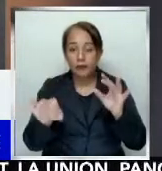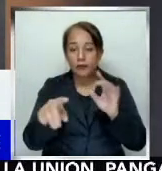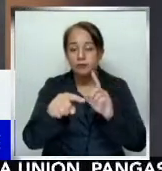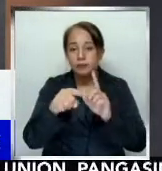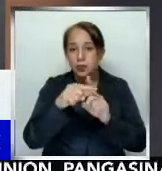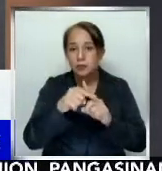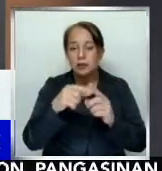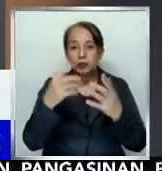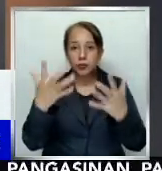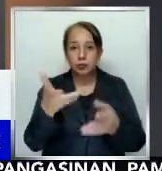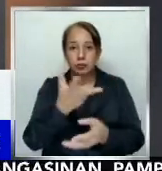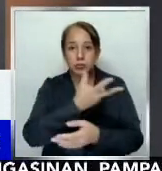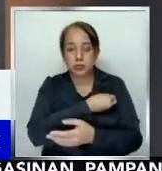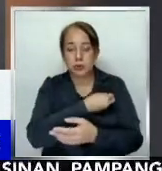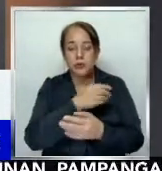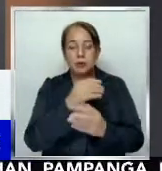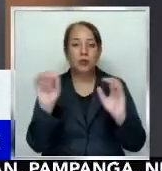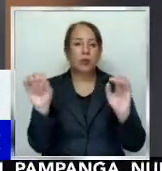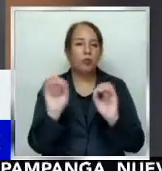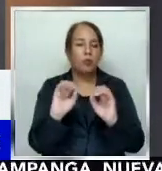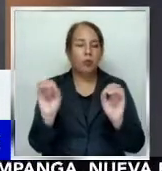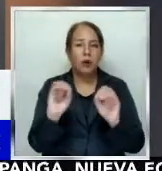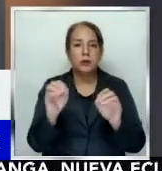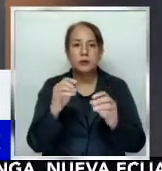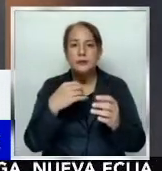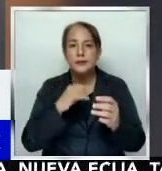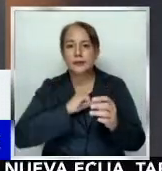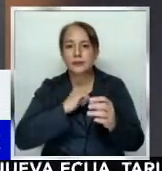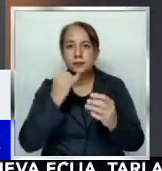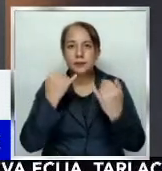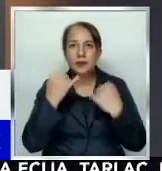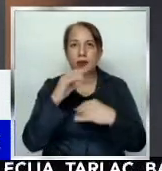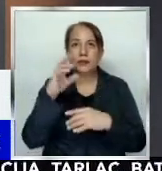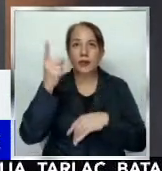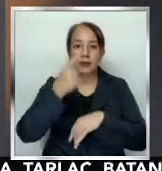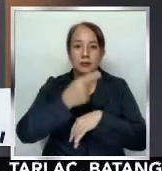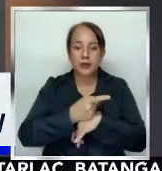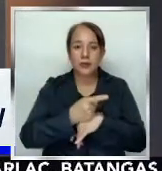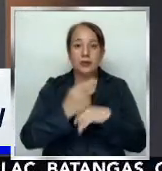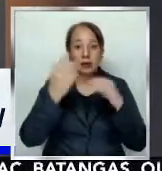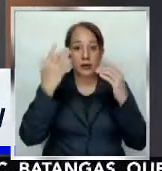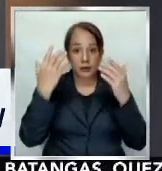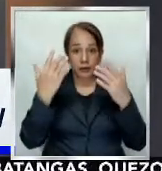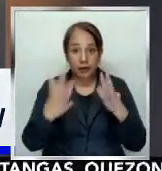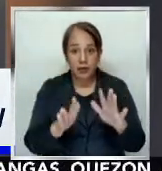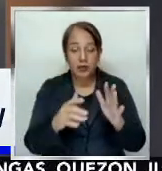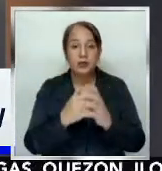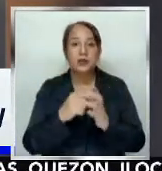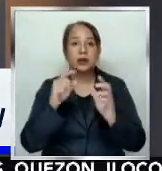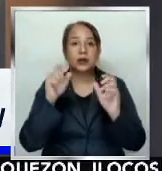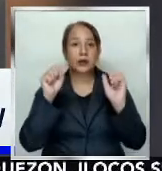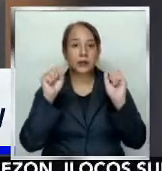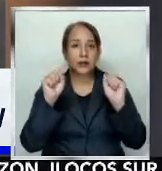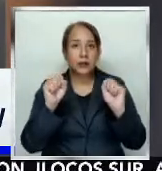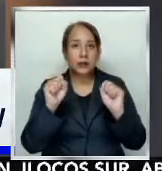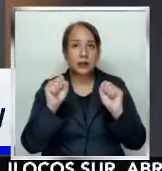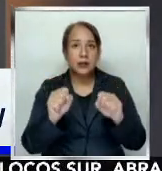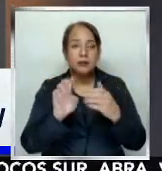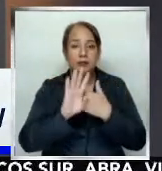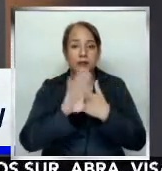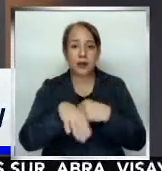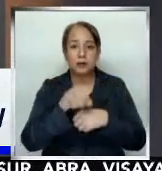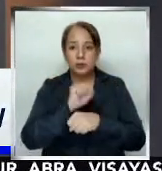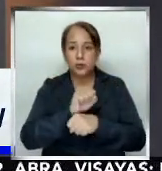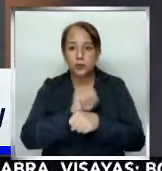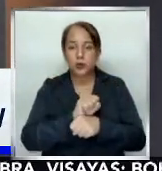bakunado at wala namang sintomas, 5 araw lang, pagkatapos ng 5 araw, ikaw ay makakabalik na sa trabaho. Para naman